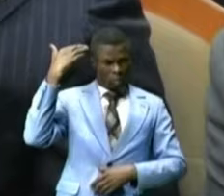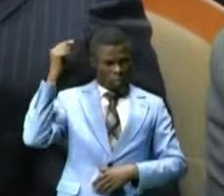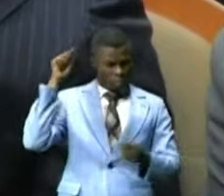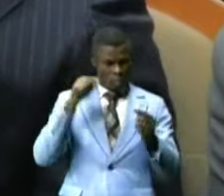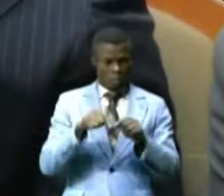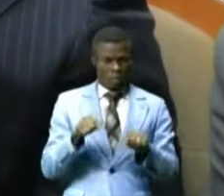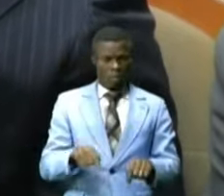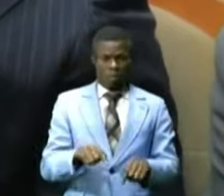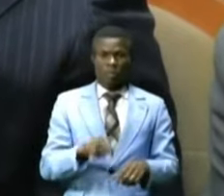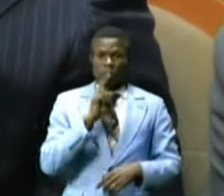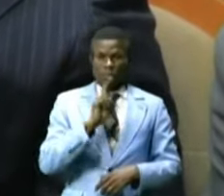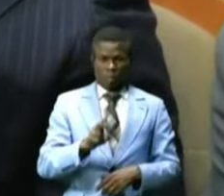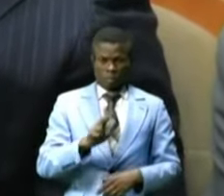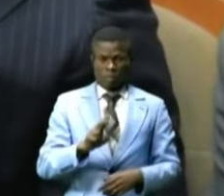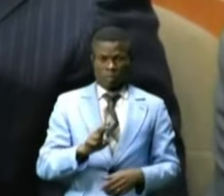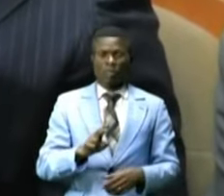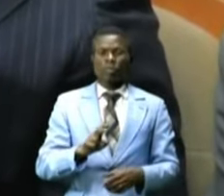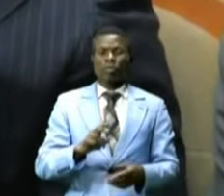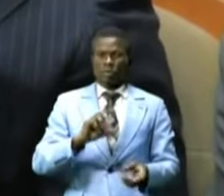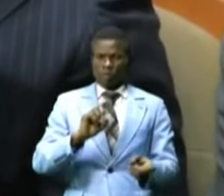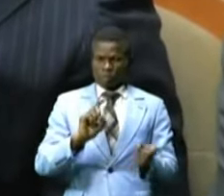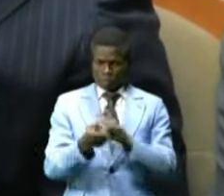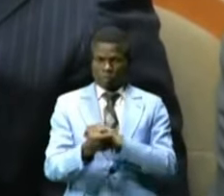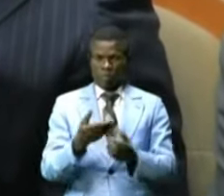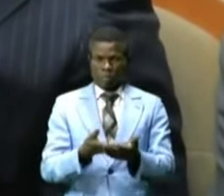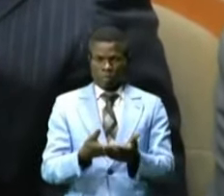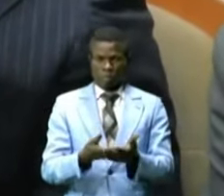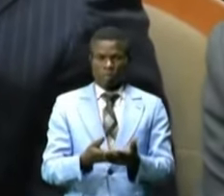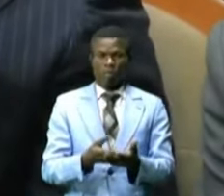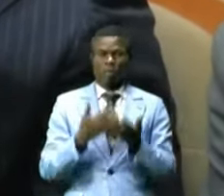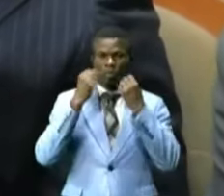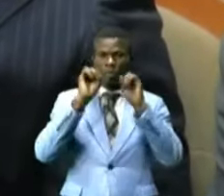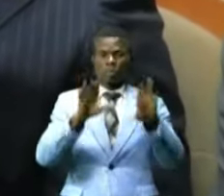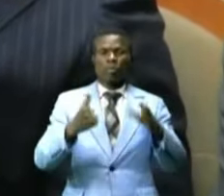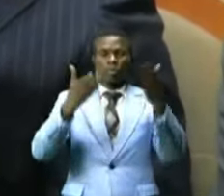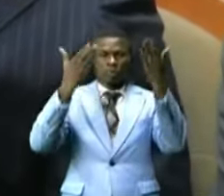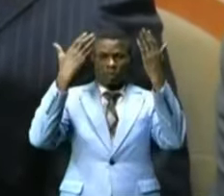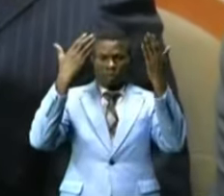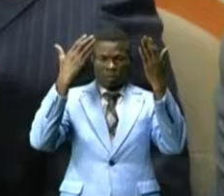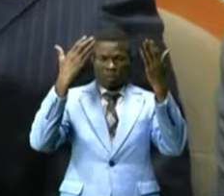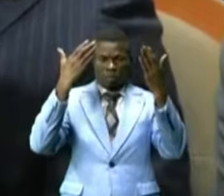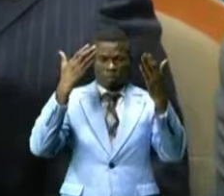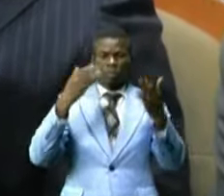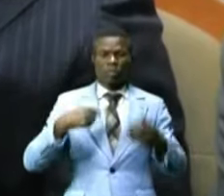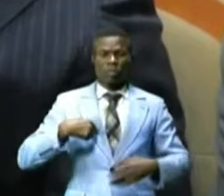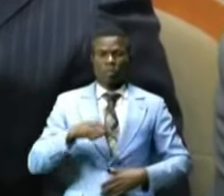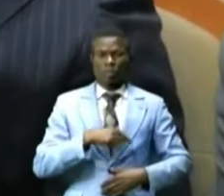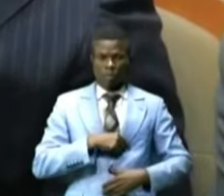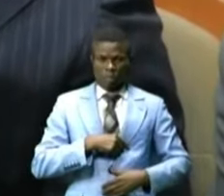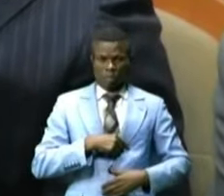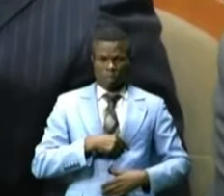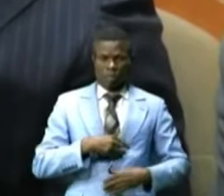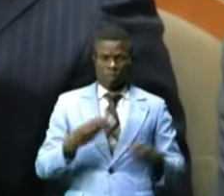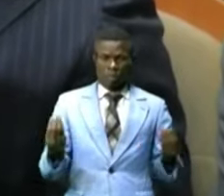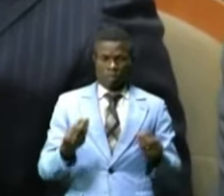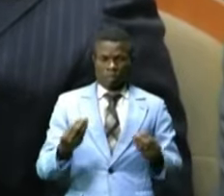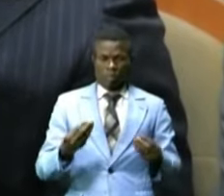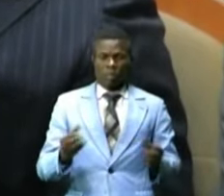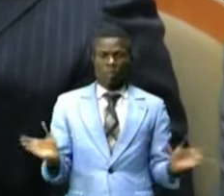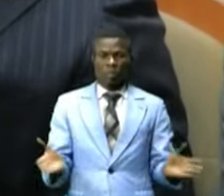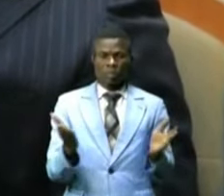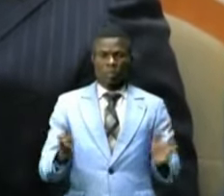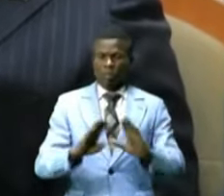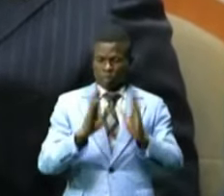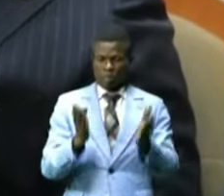y a vraiment un revirement. Et pour cela, nous bénissons le Seigneur et nous l'encourageons pour ce qu'il est en